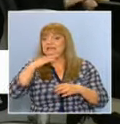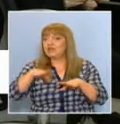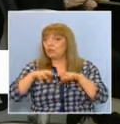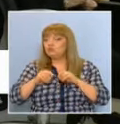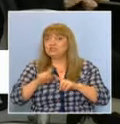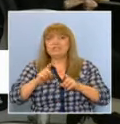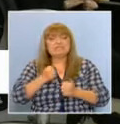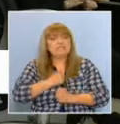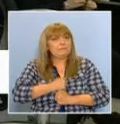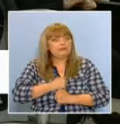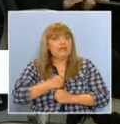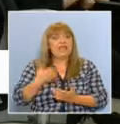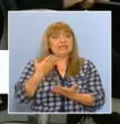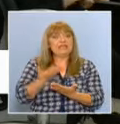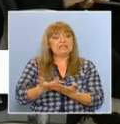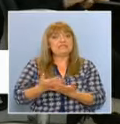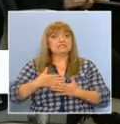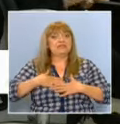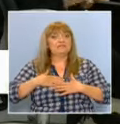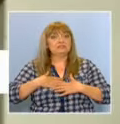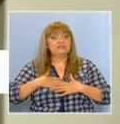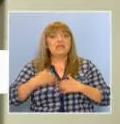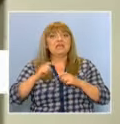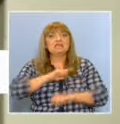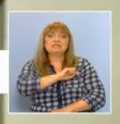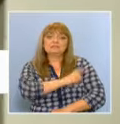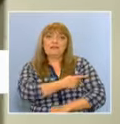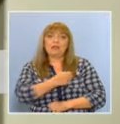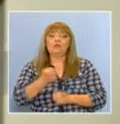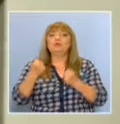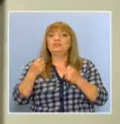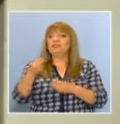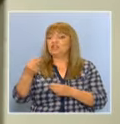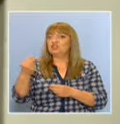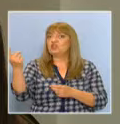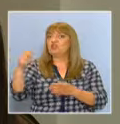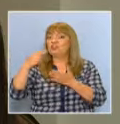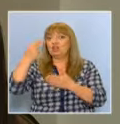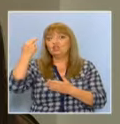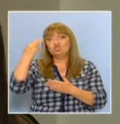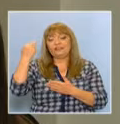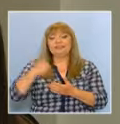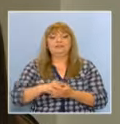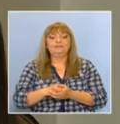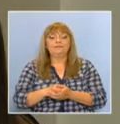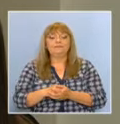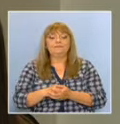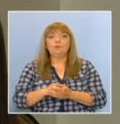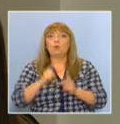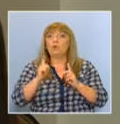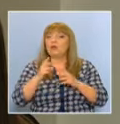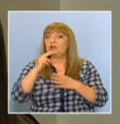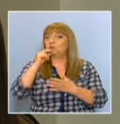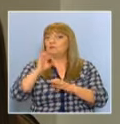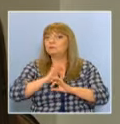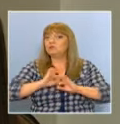си. Да държат смело четките и да вникват в това, което се говори. Когато говорим за определена